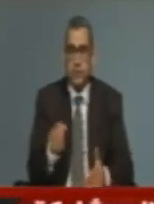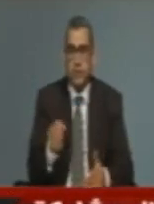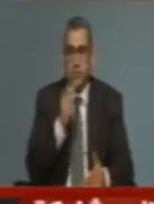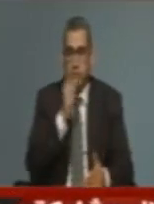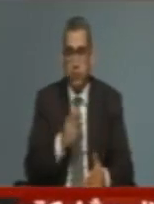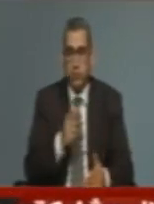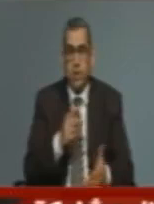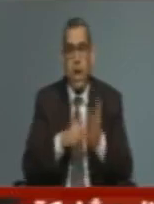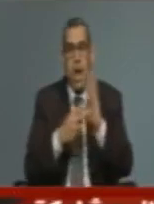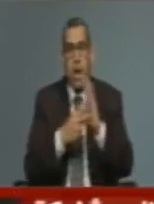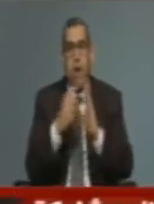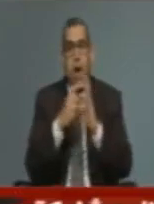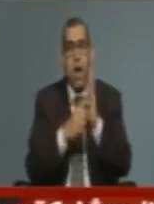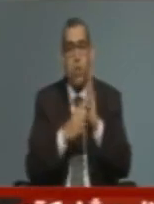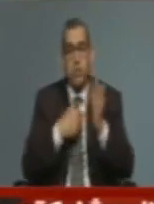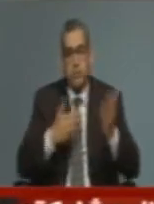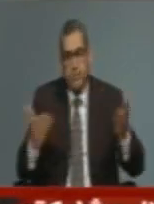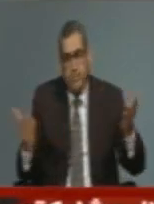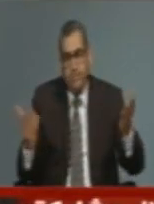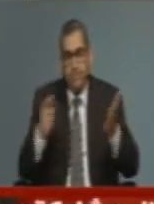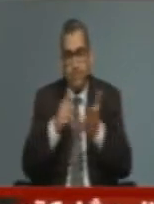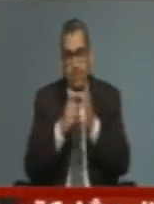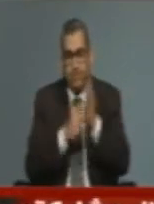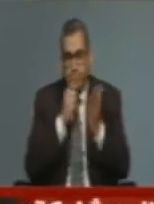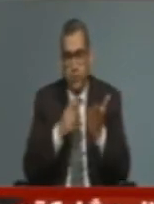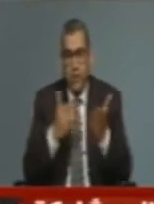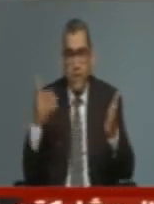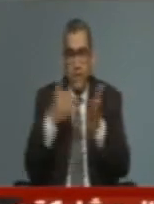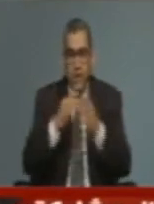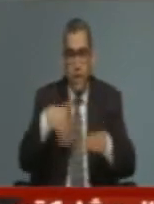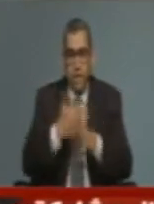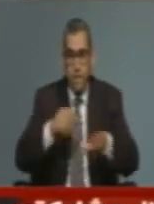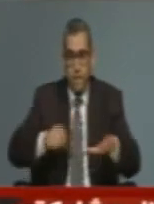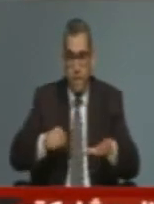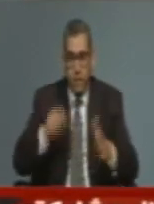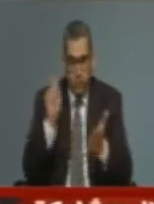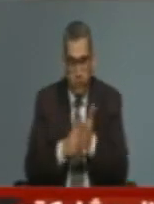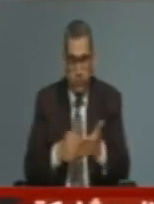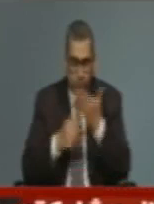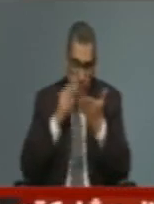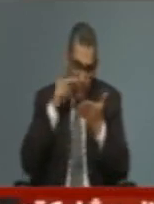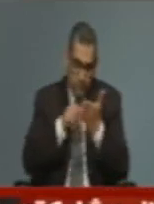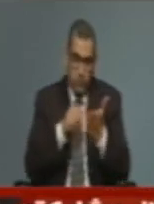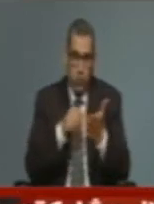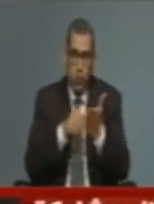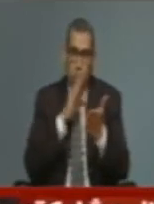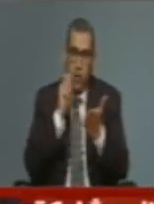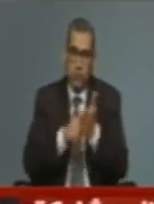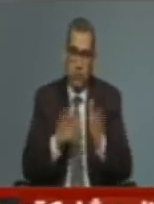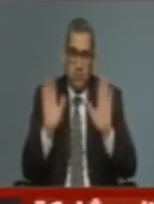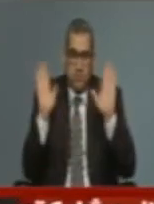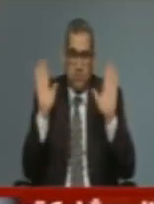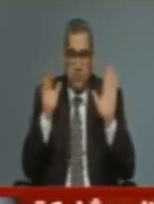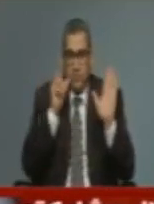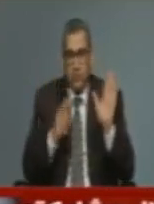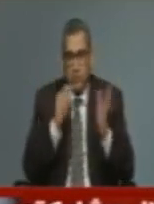الاجراء القانوني، محدش يعني، اصل في النهاية المحكمة هتاخد بالورق يعني. أيوه. انت فاهمين اقصد